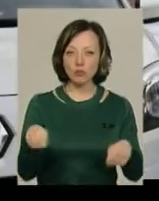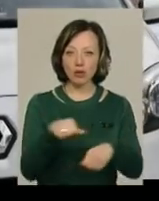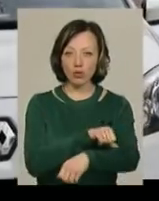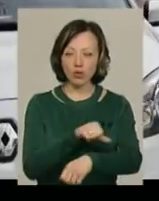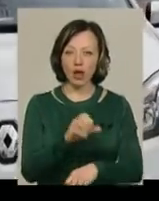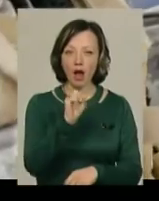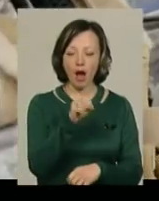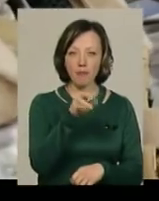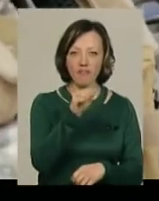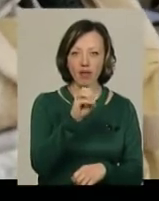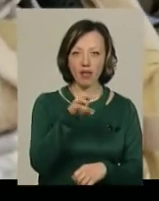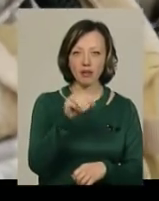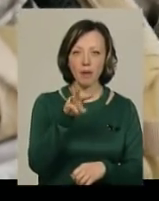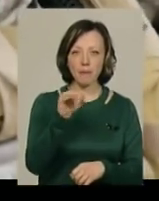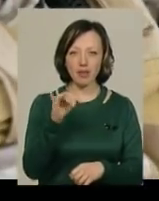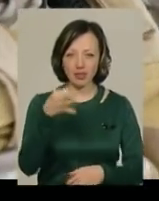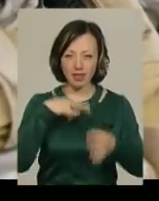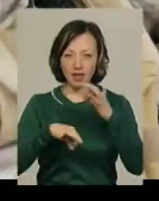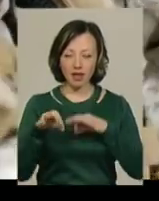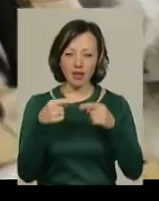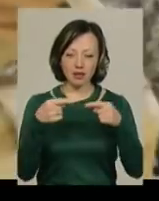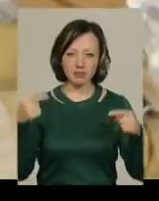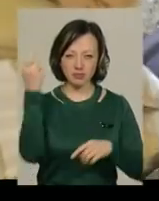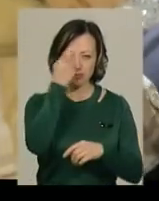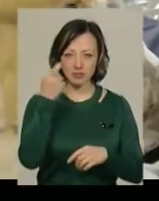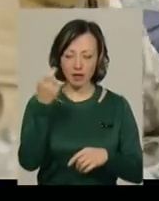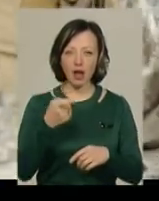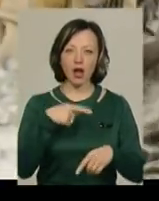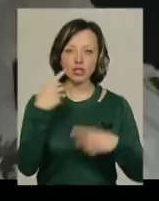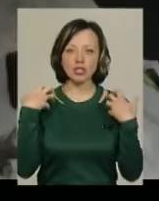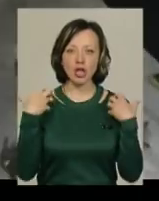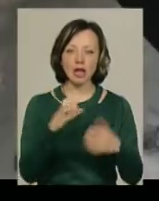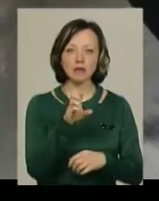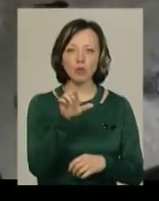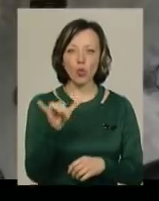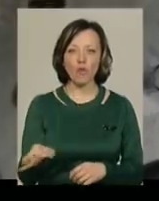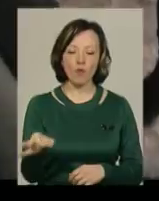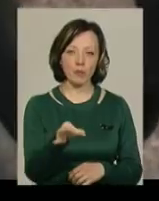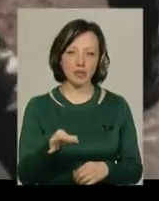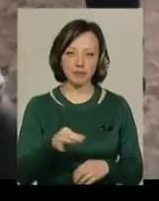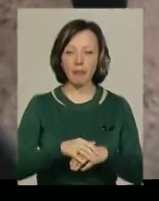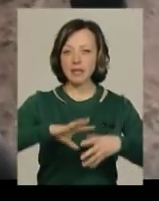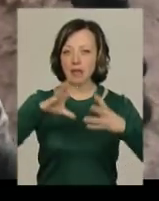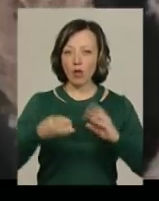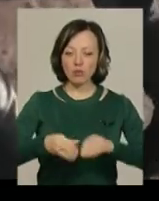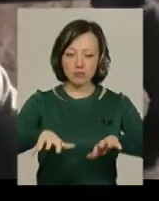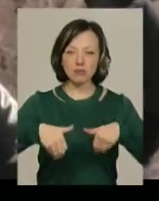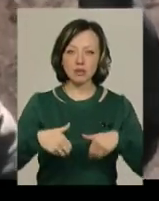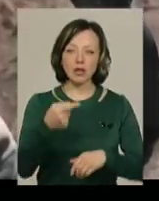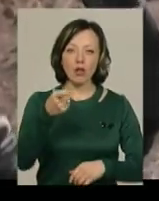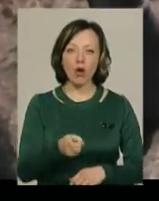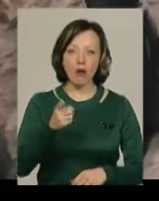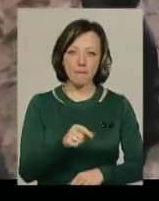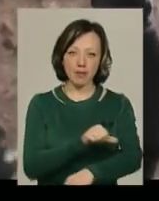амфетаміну, екстазі, марихуани та психотропних речовин, каже начальник управління СБУ в області Сергій Харченко. Загалом вилучили близько